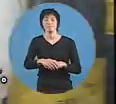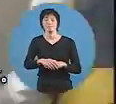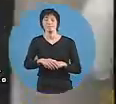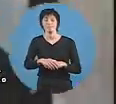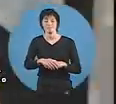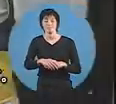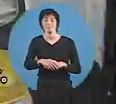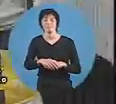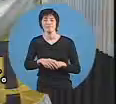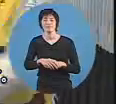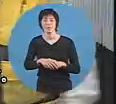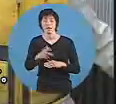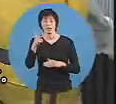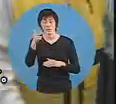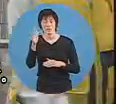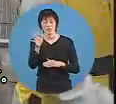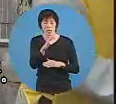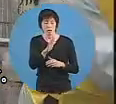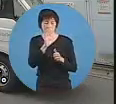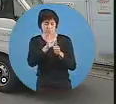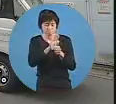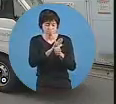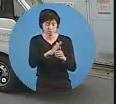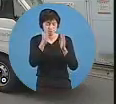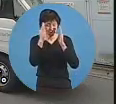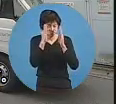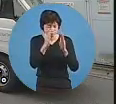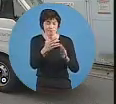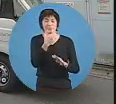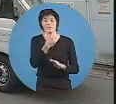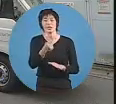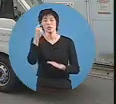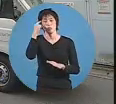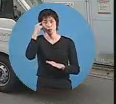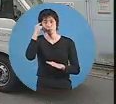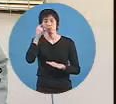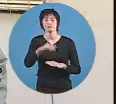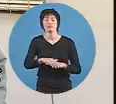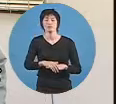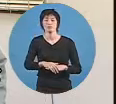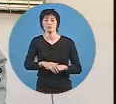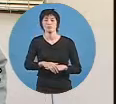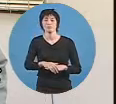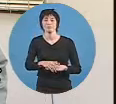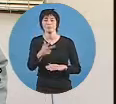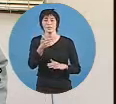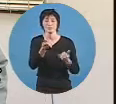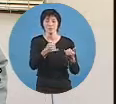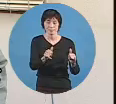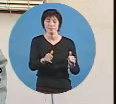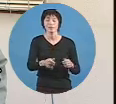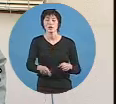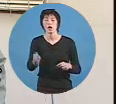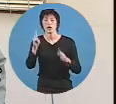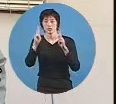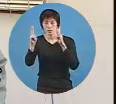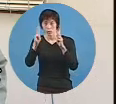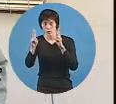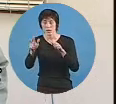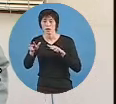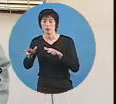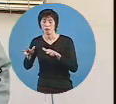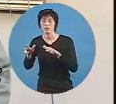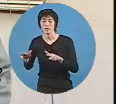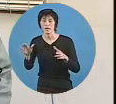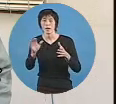ても支援を最大限やっていきたいと思っております。市民、事業者、そして行政